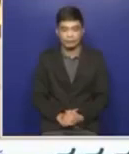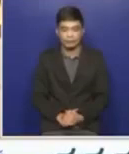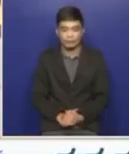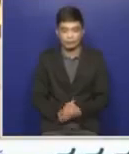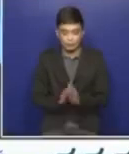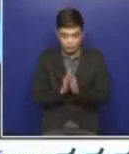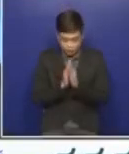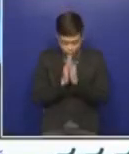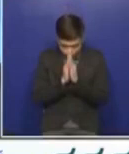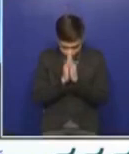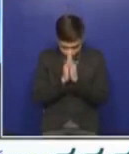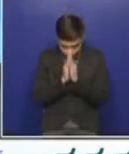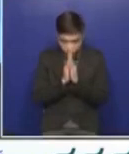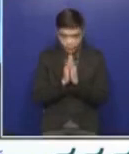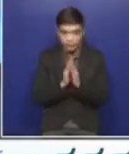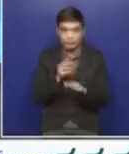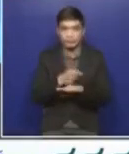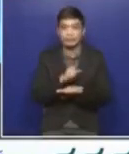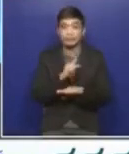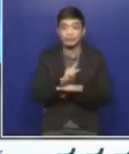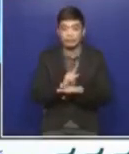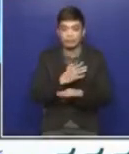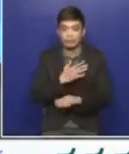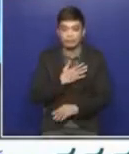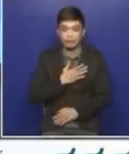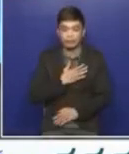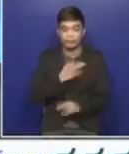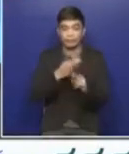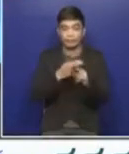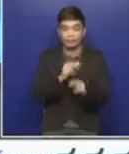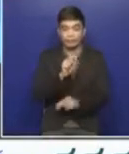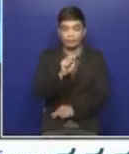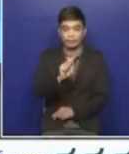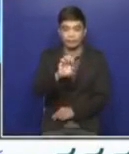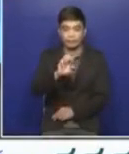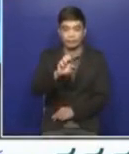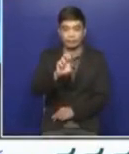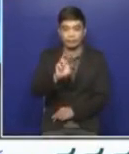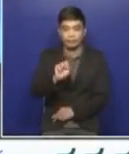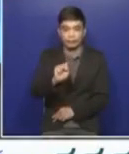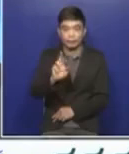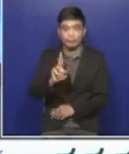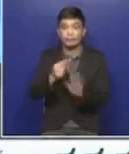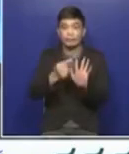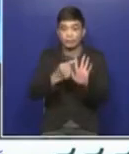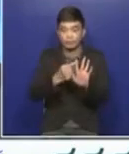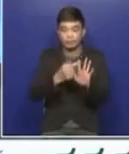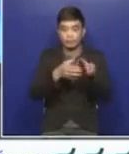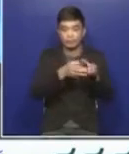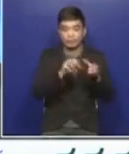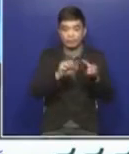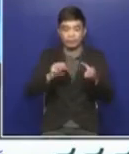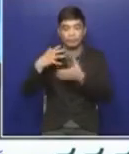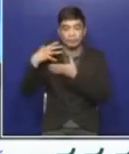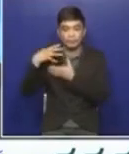กราบเรียนท่านประธานสภาที่เคารพกระผมนายอิสระสมชัยบัญชีรายชื่อพรรคประชาธิปัตย์กระผมมีเรื่องเดือดร้อน